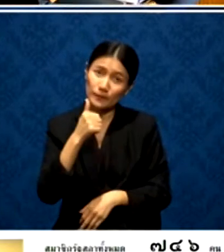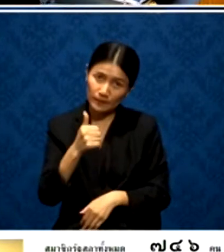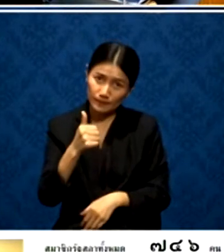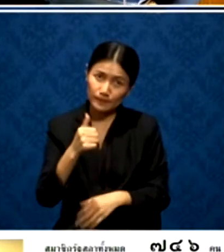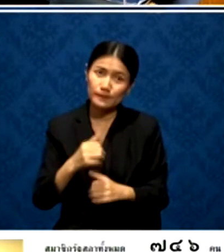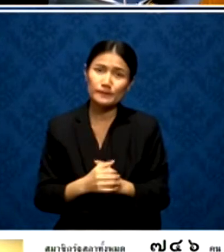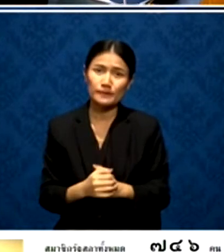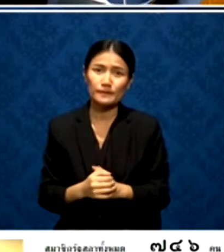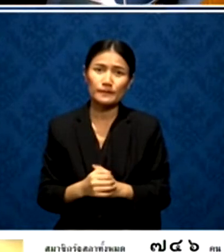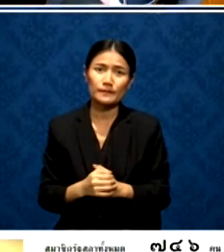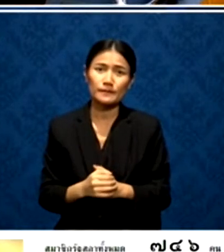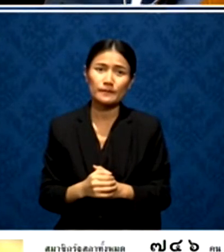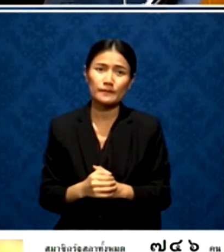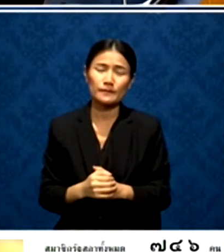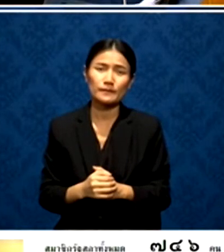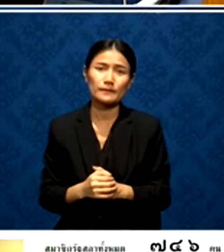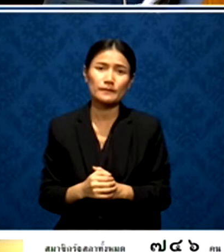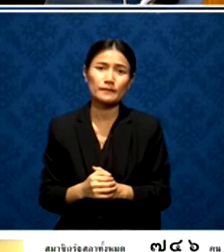น